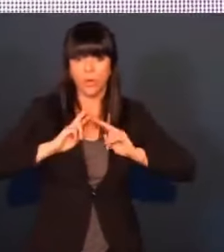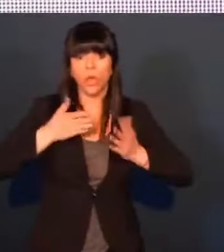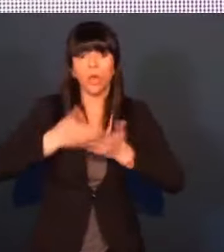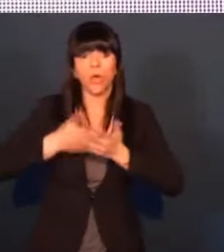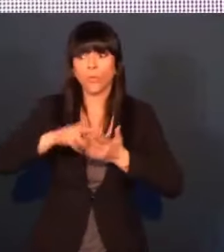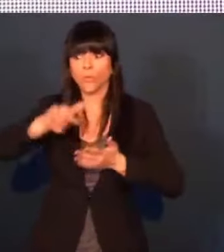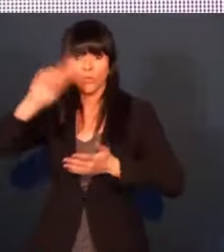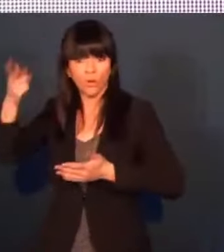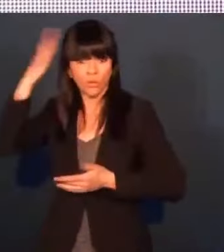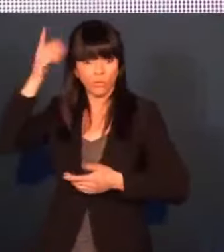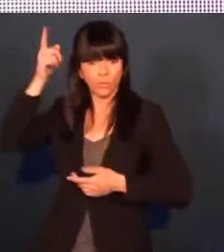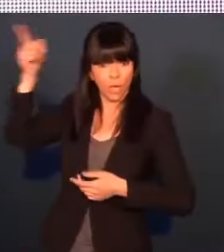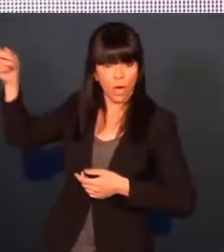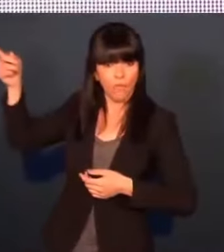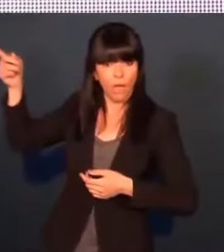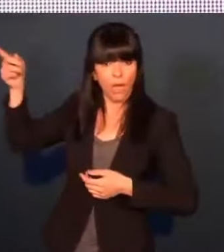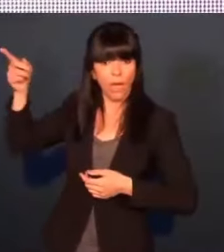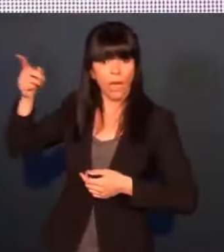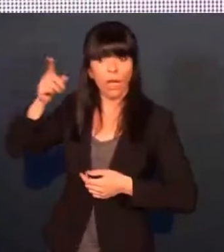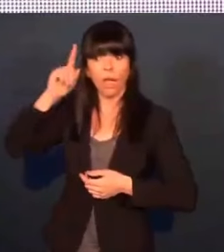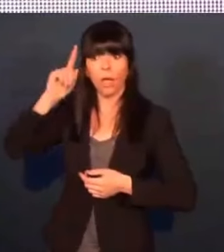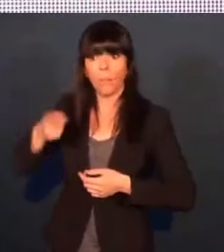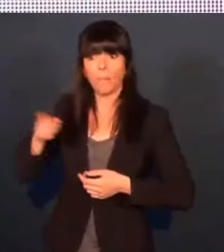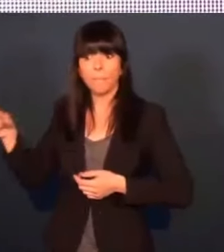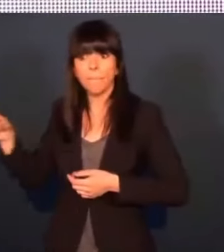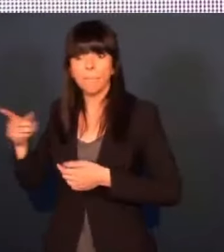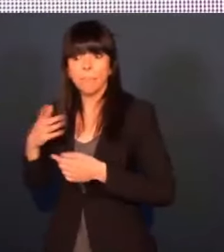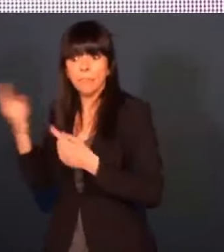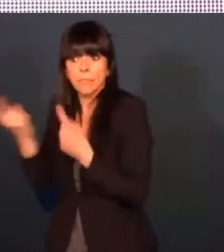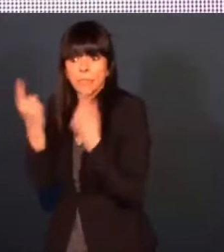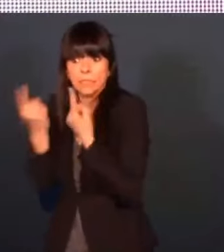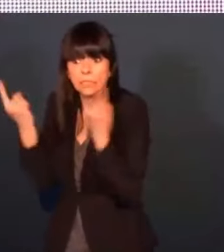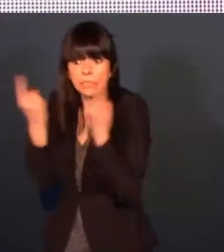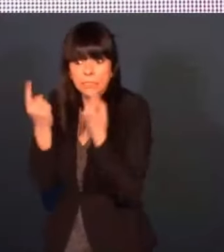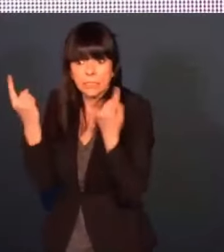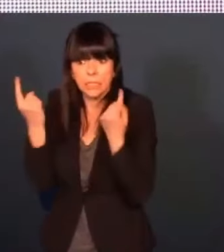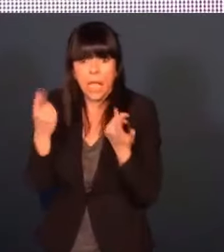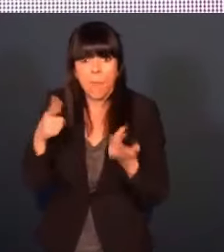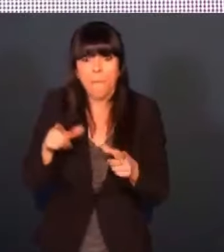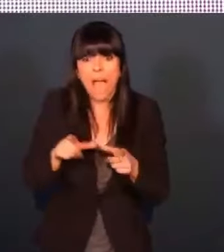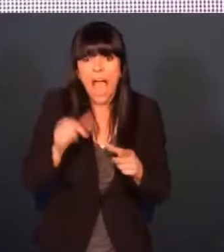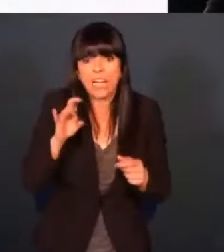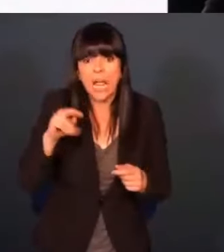страна, всъщност, може би само Мария Габриел искаше да има истински